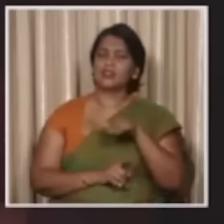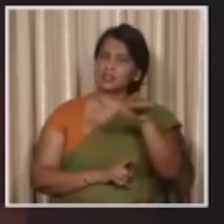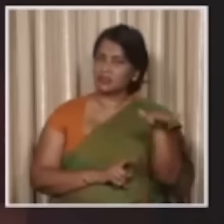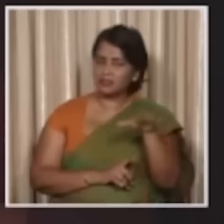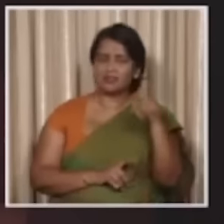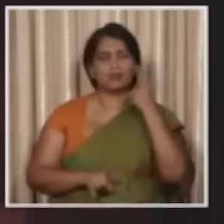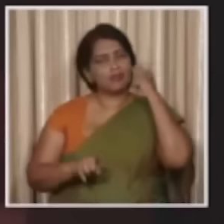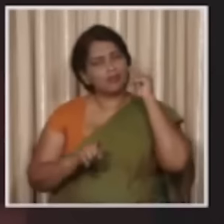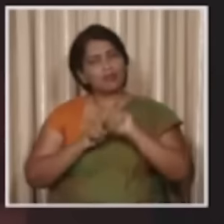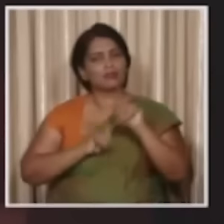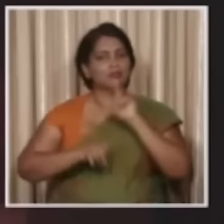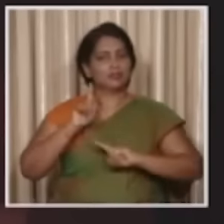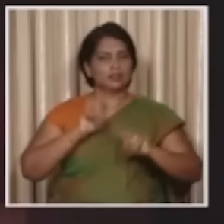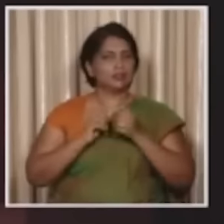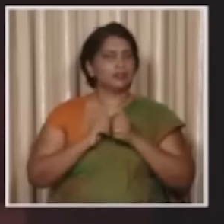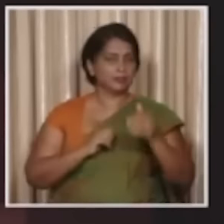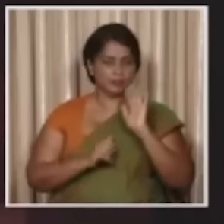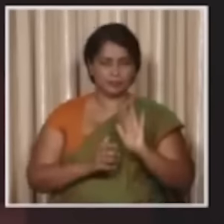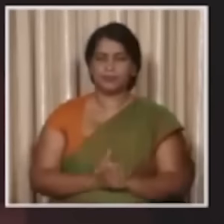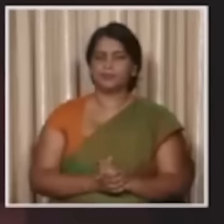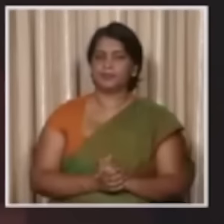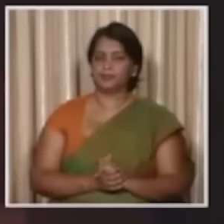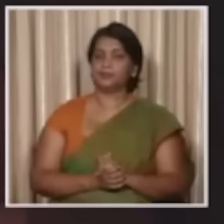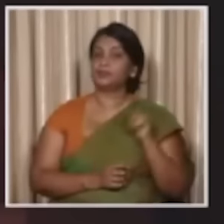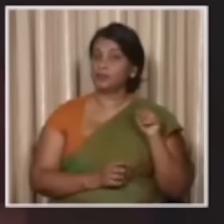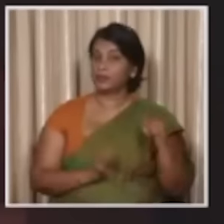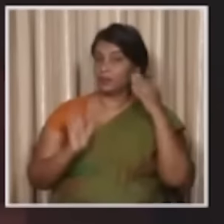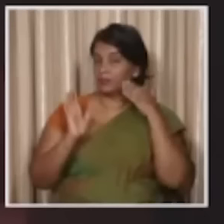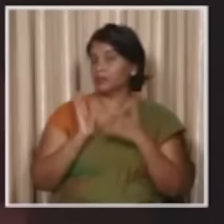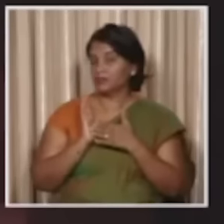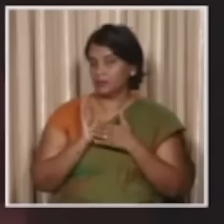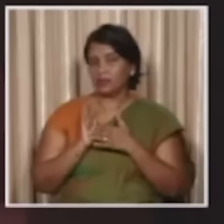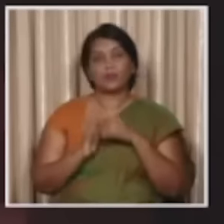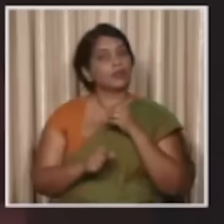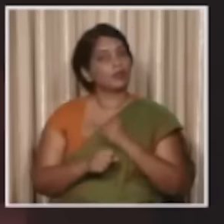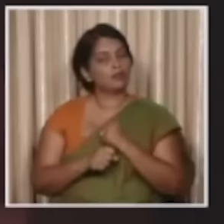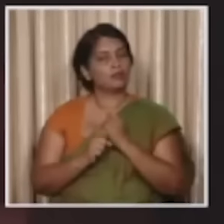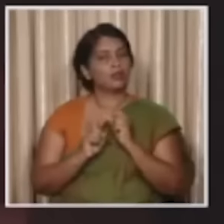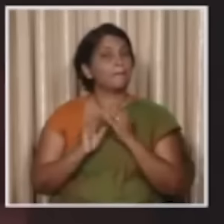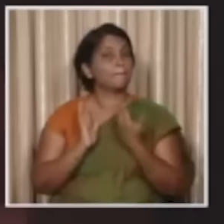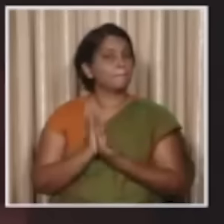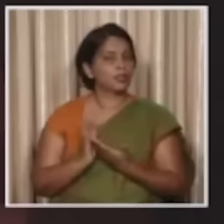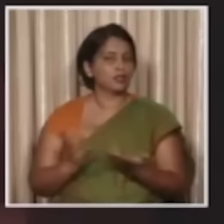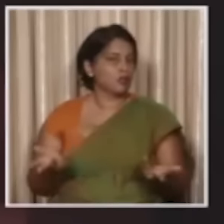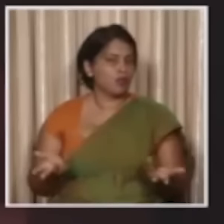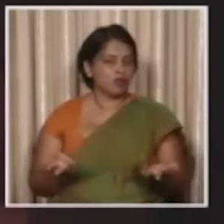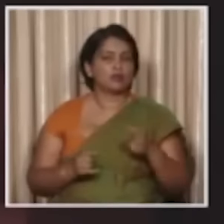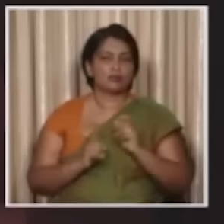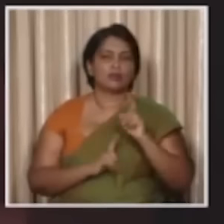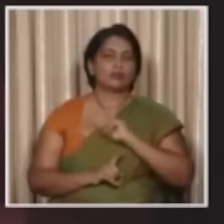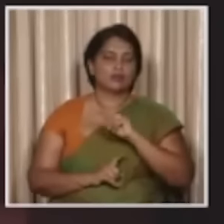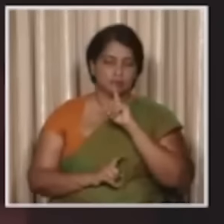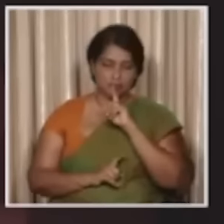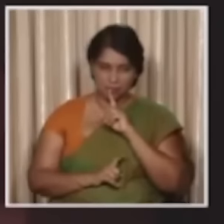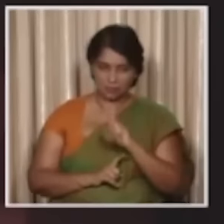සමාජයේ කතිකාවතක් නිර්මාණය කළ යුතු වෙනවා මේ පිළිබඳව රජයේ ප්‍රතිපත්තිය කුමක්ද කියලා මේ සභාවට